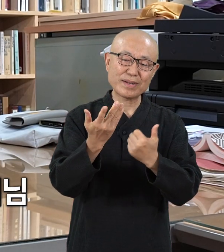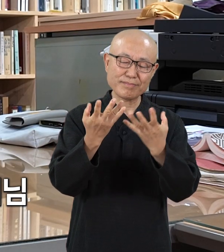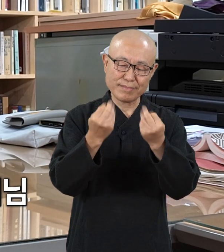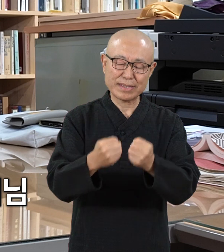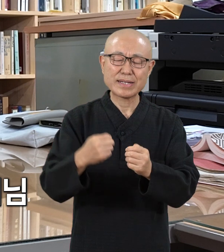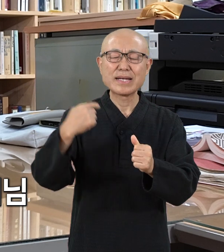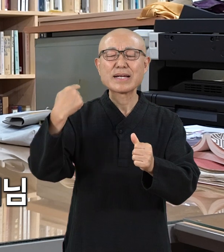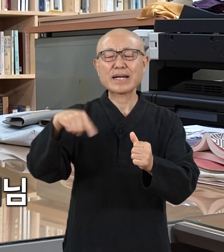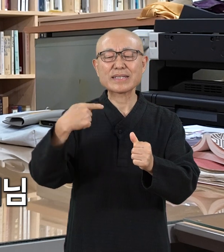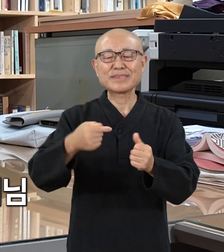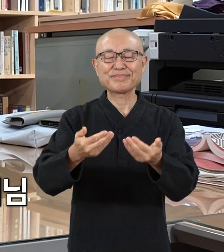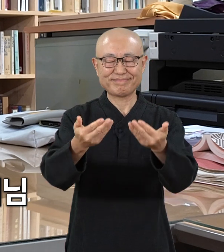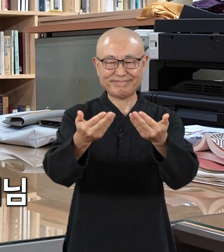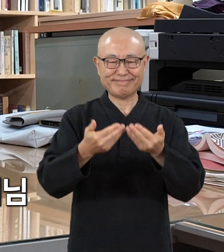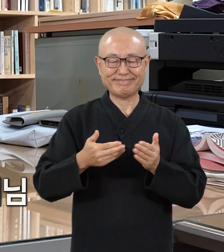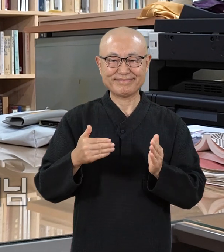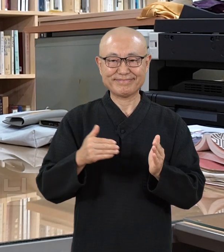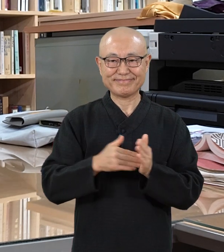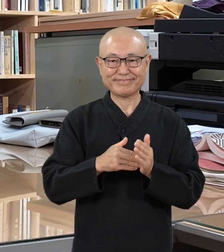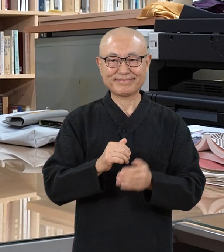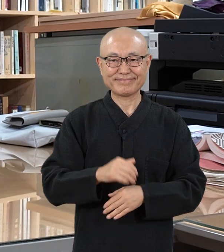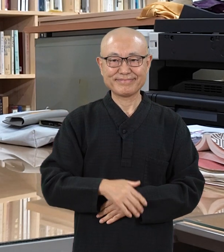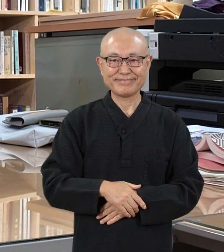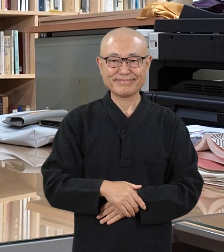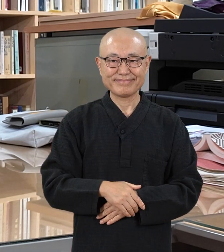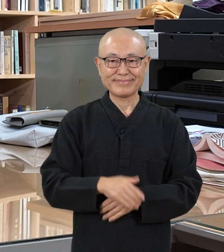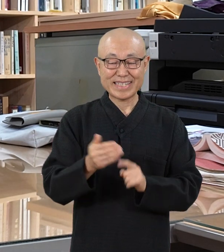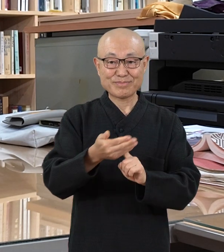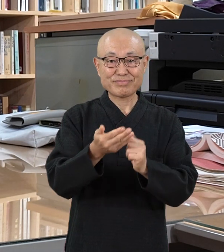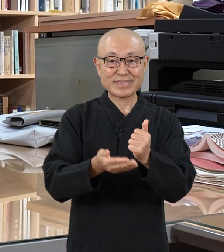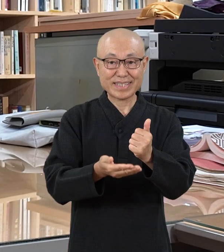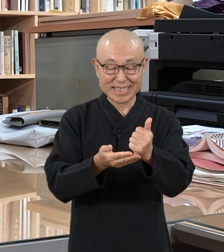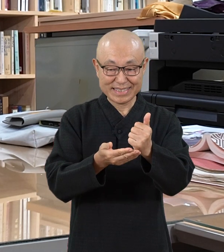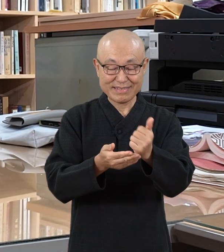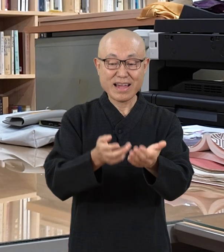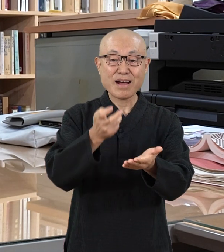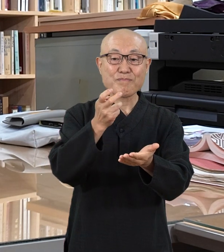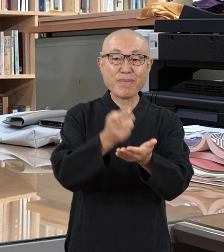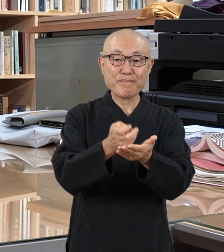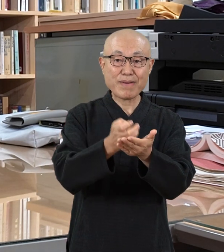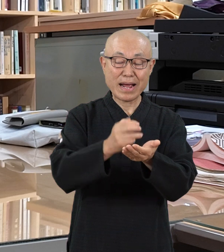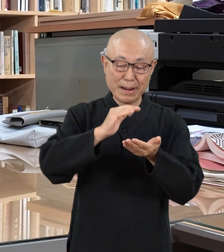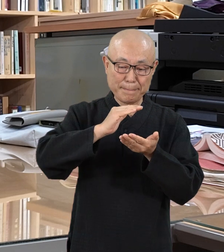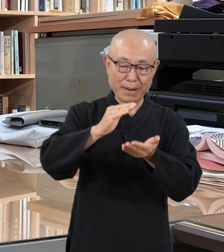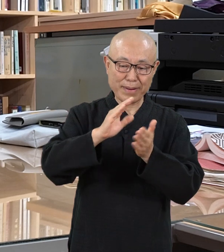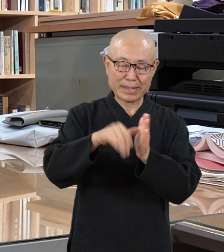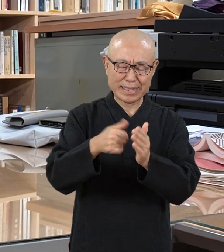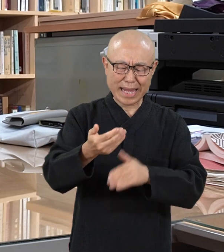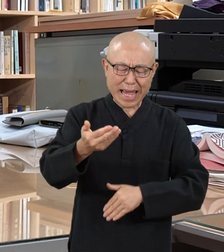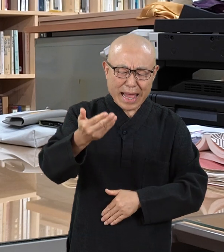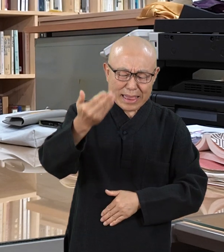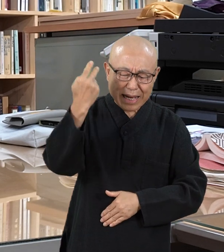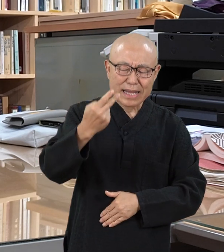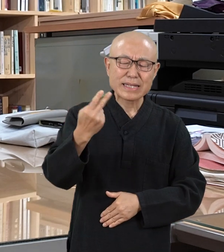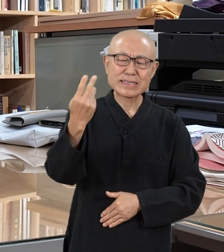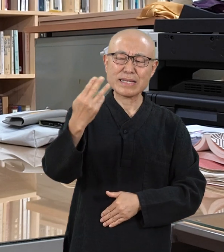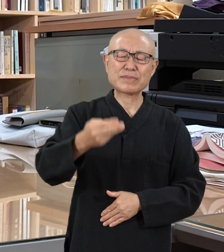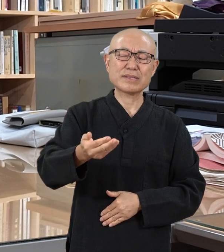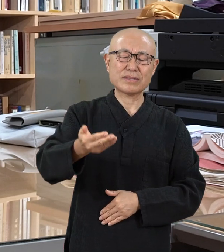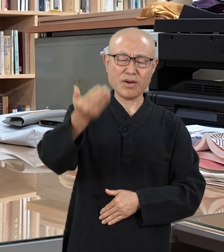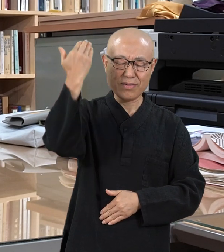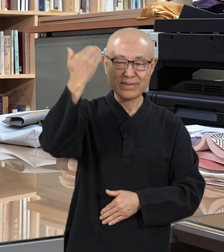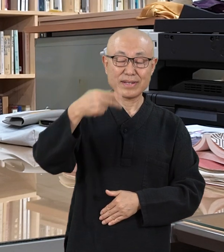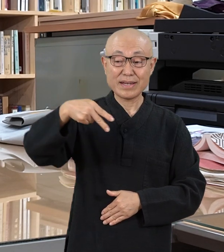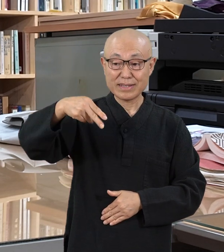많은 가르침을 주셨습니다. 부처님이 법을 설하신 그 당시에는